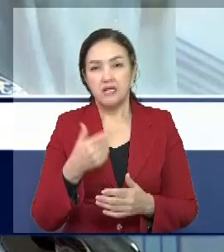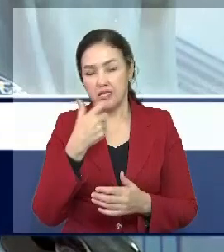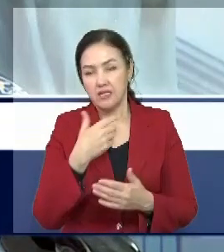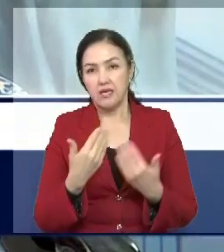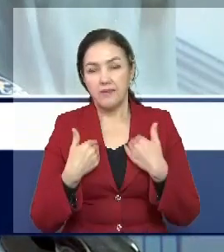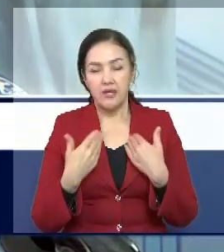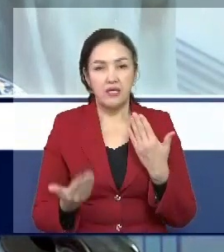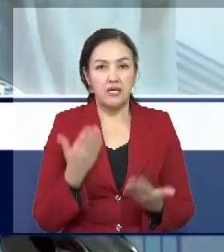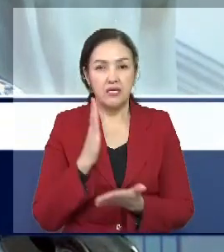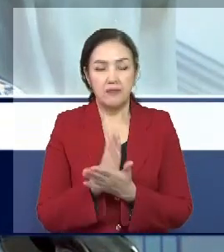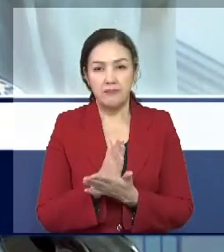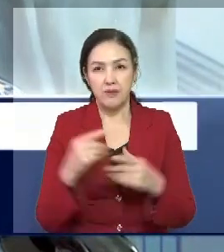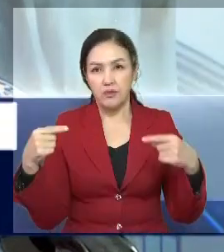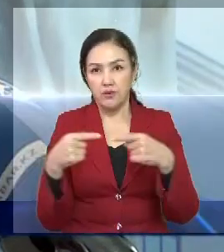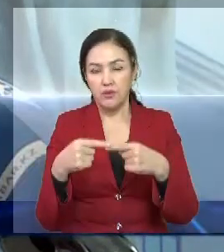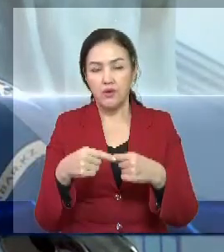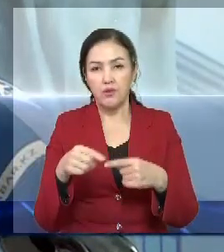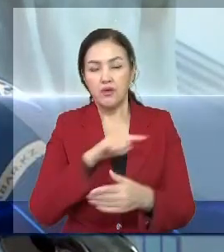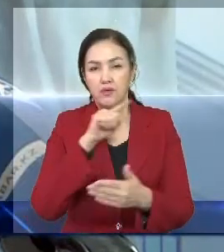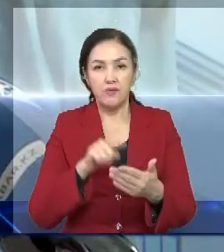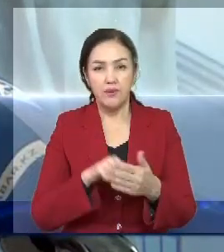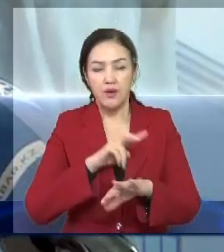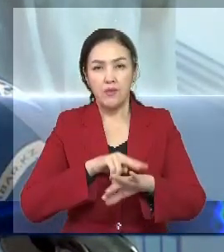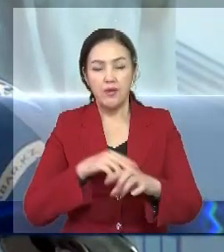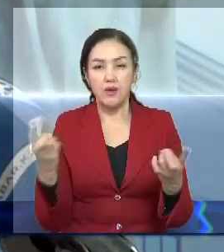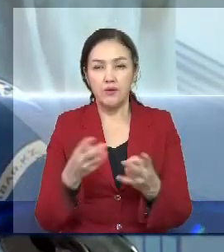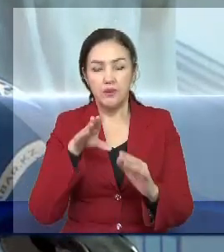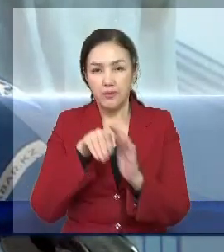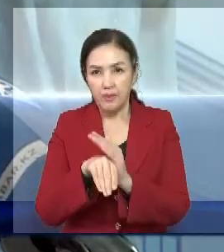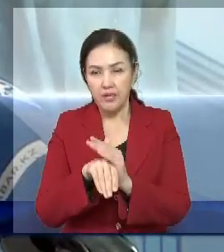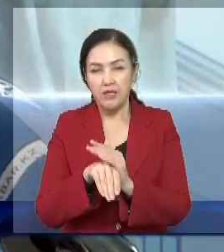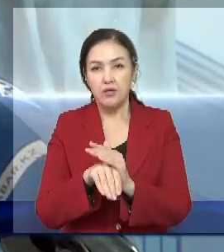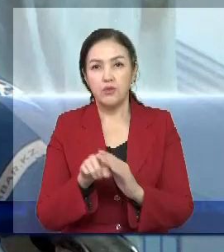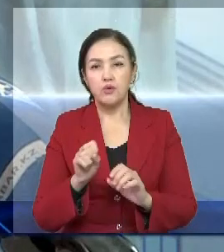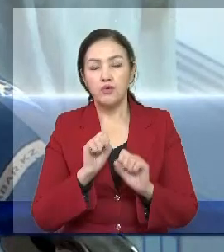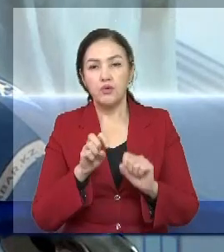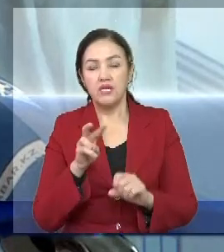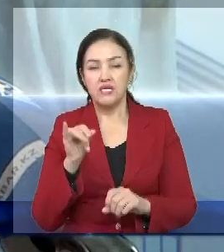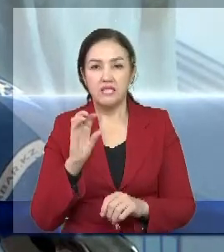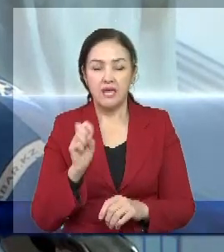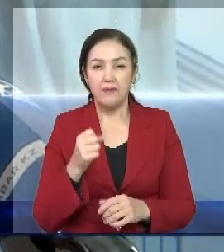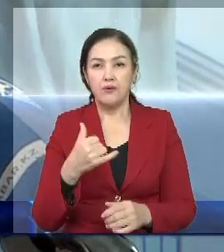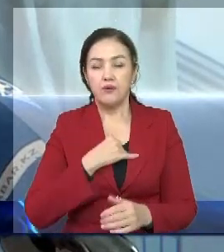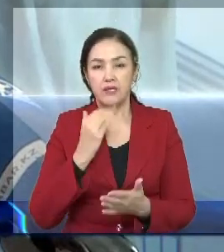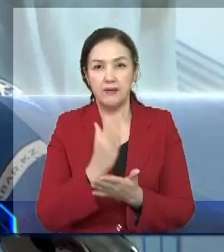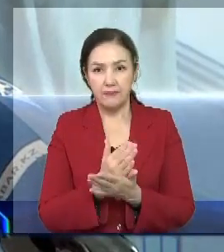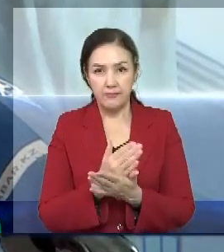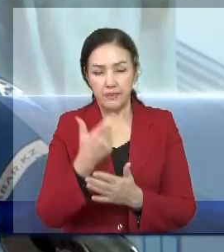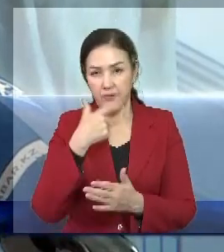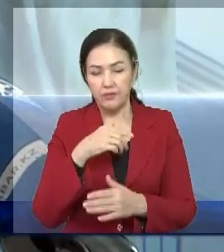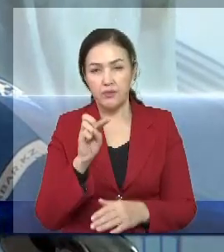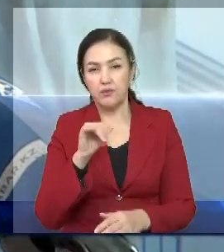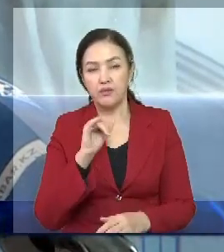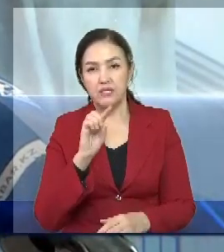Если есть конкретные юридические вопросы, где есть необходимость вмешательства юриста, у нас в проекте свой